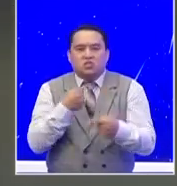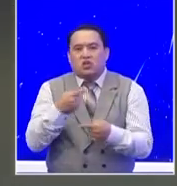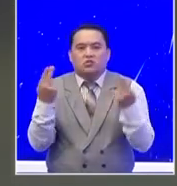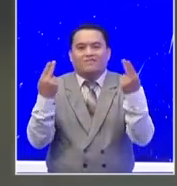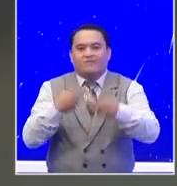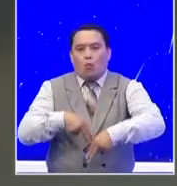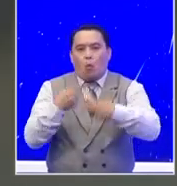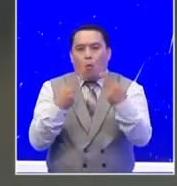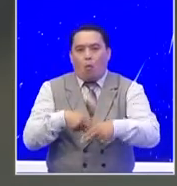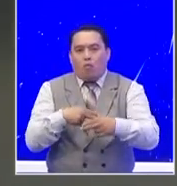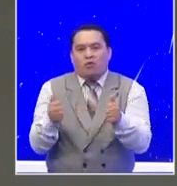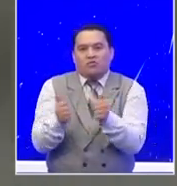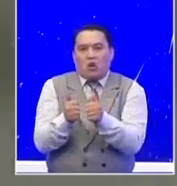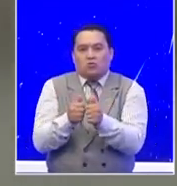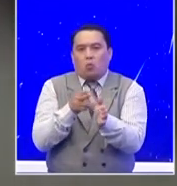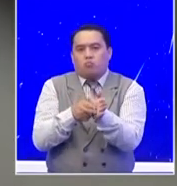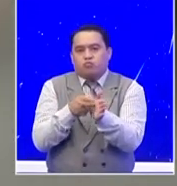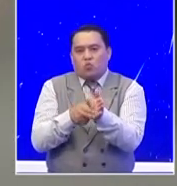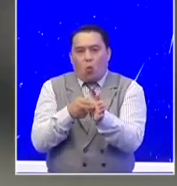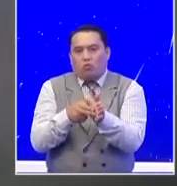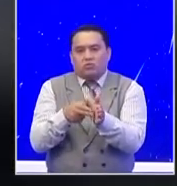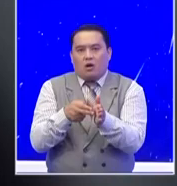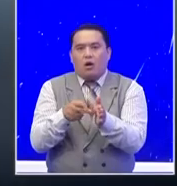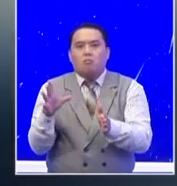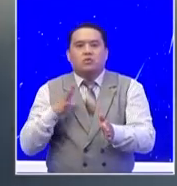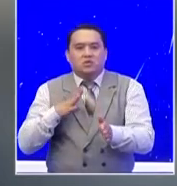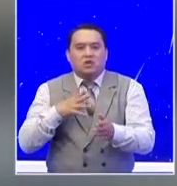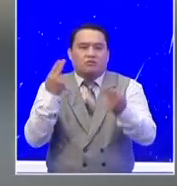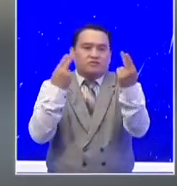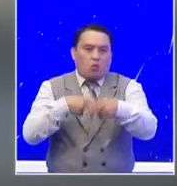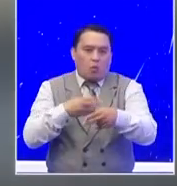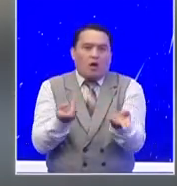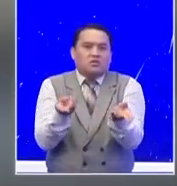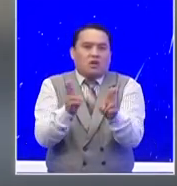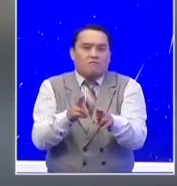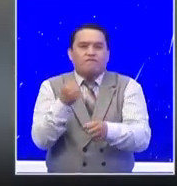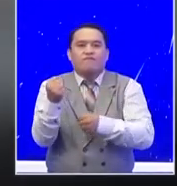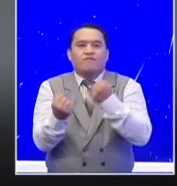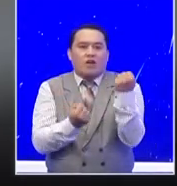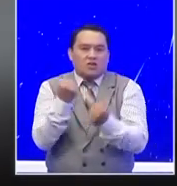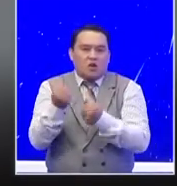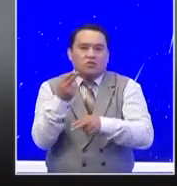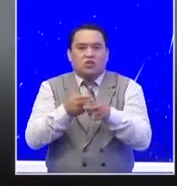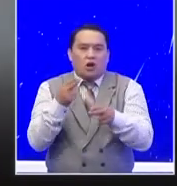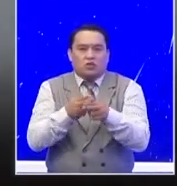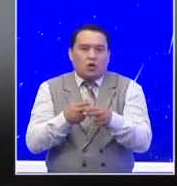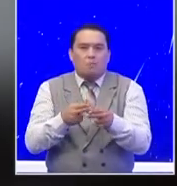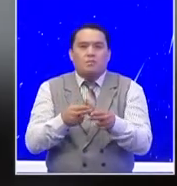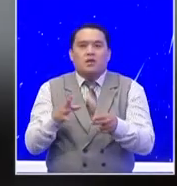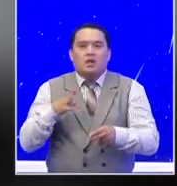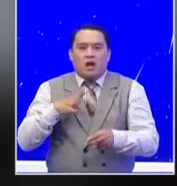пути, несмотря на приближающийся состав. Машина оказалась между шлагбаумами. Между водителем и сотрудником железнодорожного